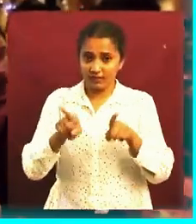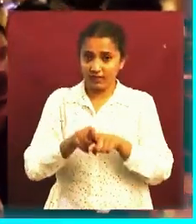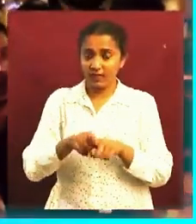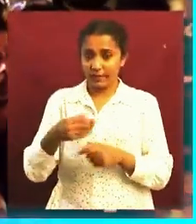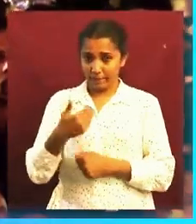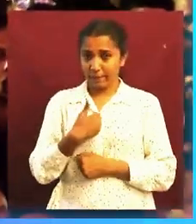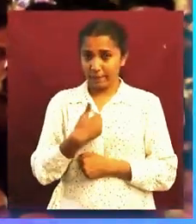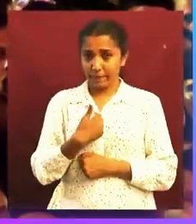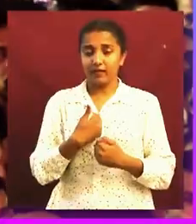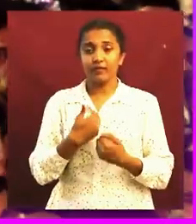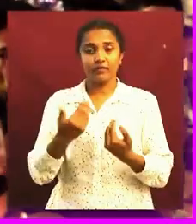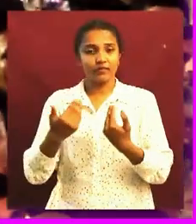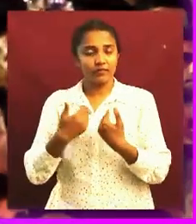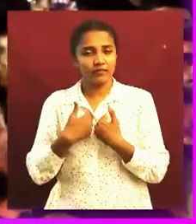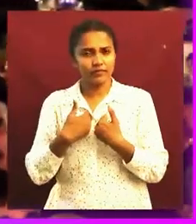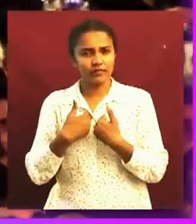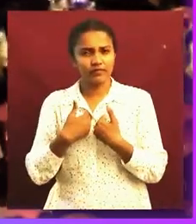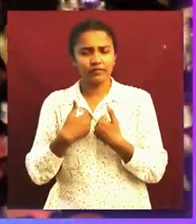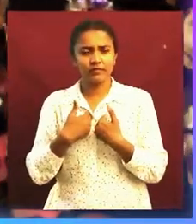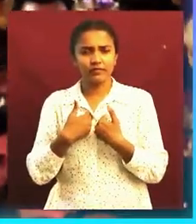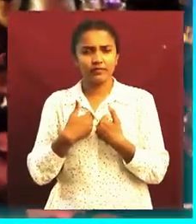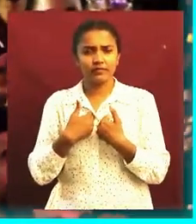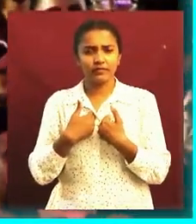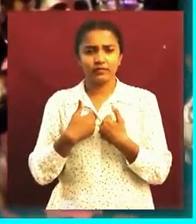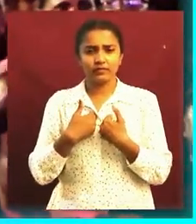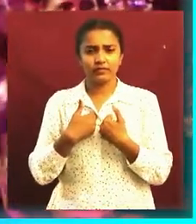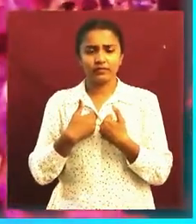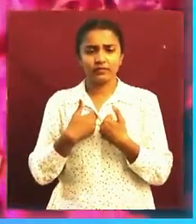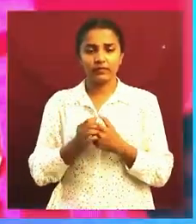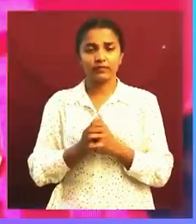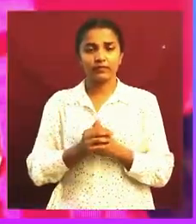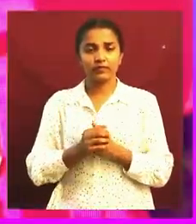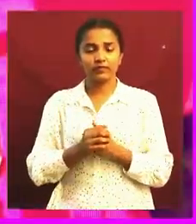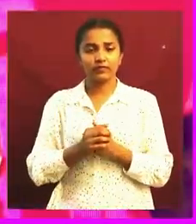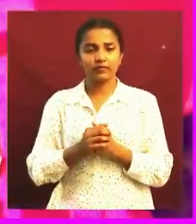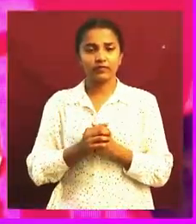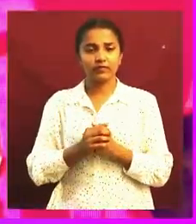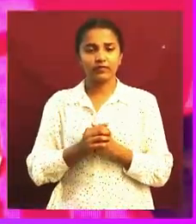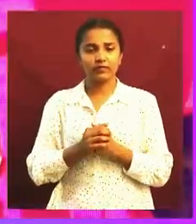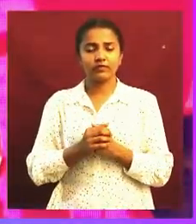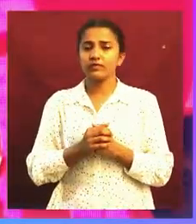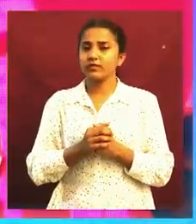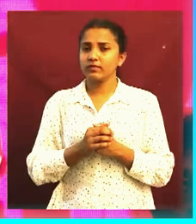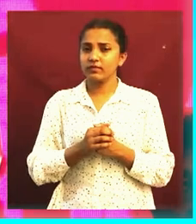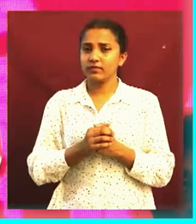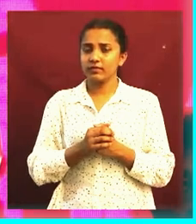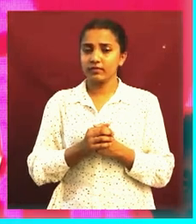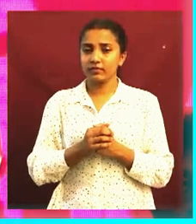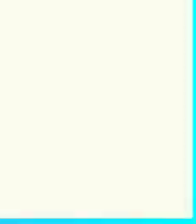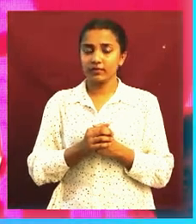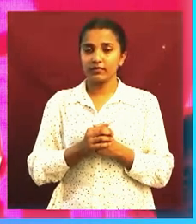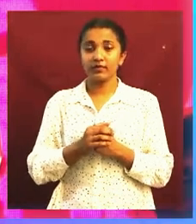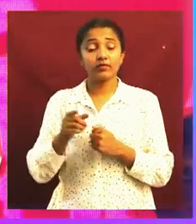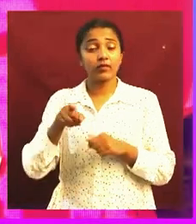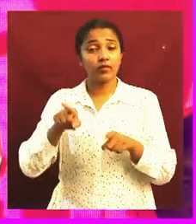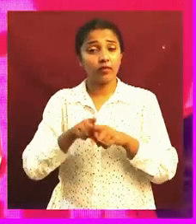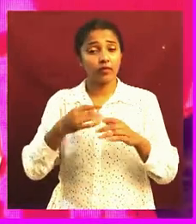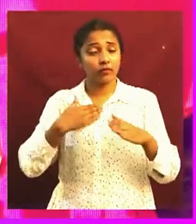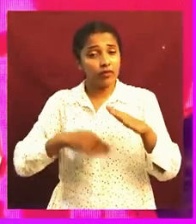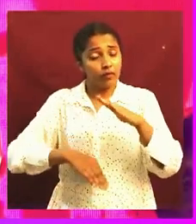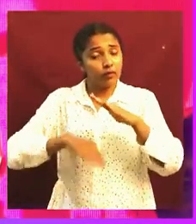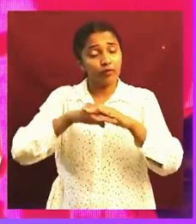එනිසා අපි උපරිම කැමති සාමකාමී ඡන්දයකට උපරිම අපි ඡන්දේ සාමකාමීත්ව අපි රකින්න ඕන. උපරිම